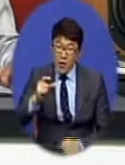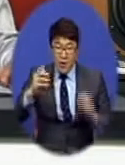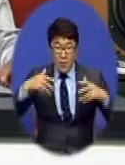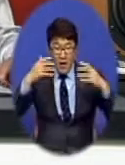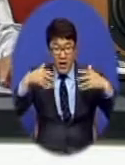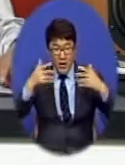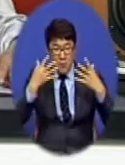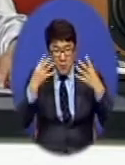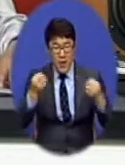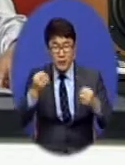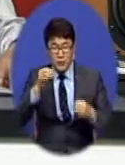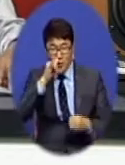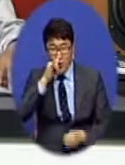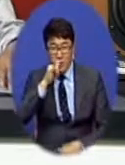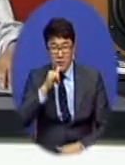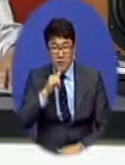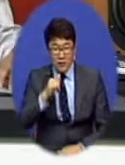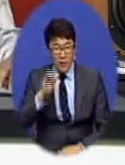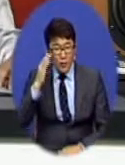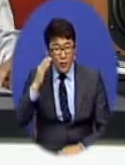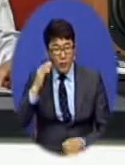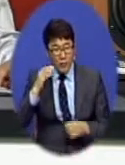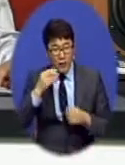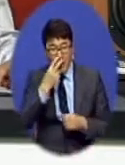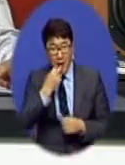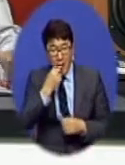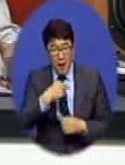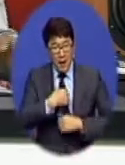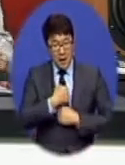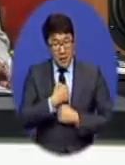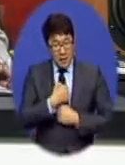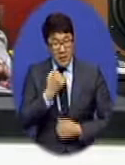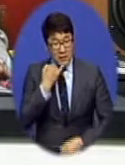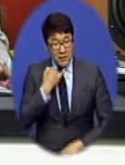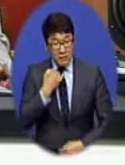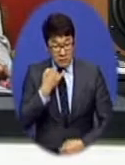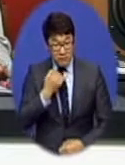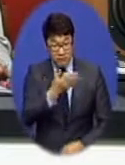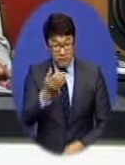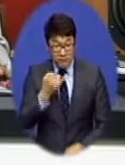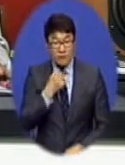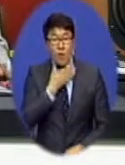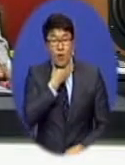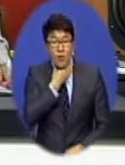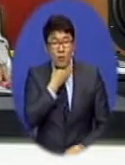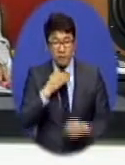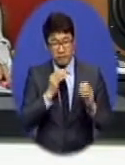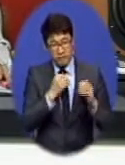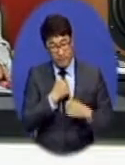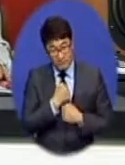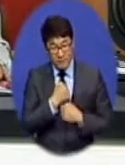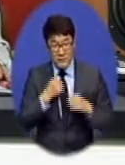좀 많이 불고 있어요. 예, 이제 환절기라 감기 걸리시고 이러시진 않으세요? 네네. 목 조심하시고 항상 밖에